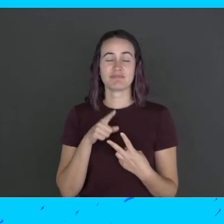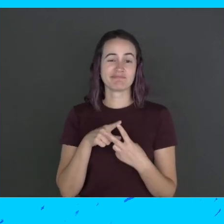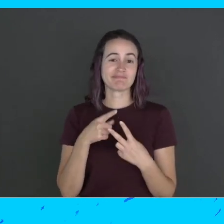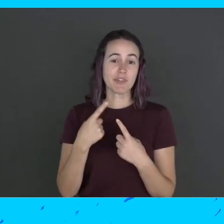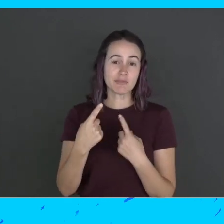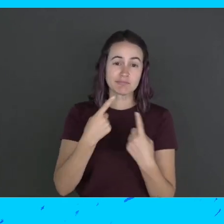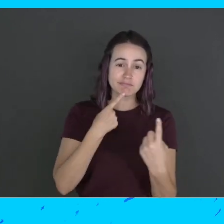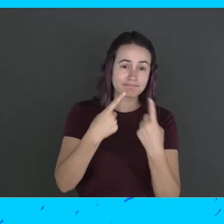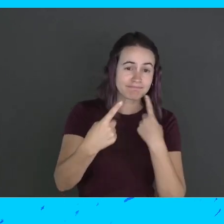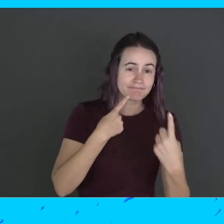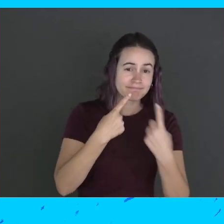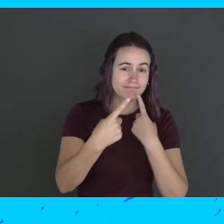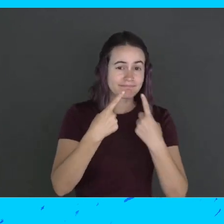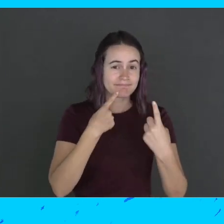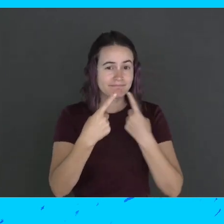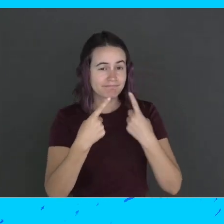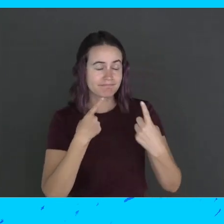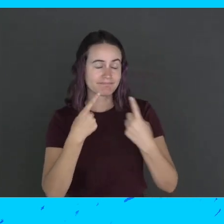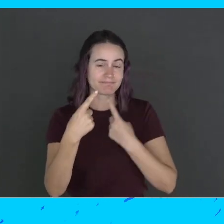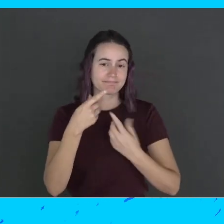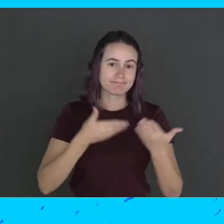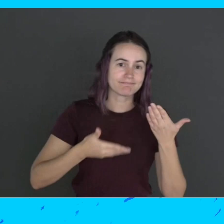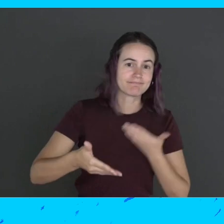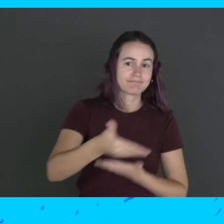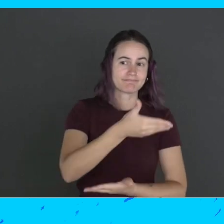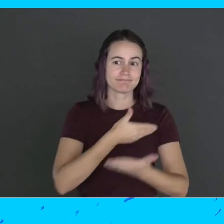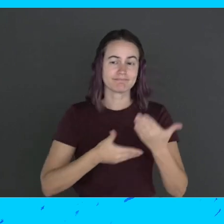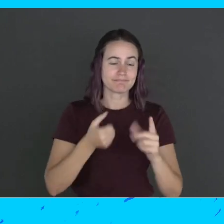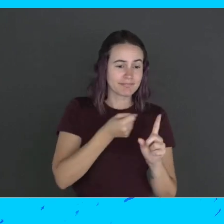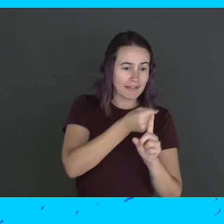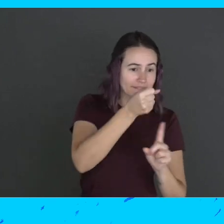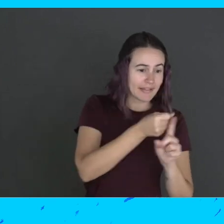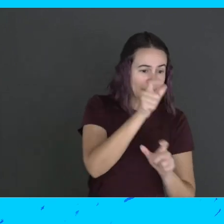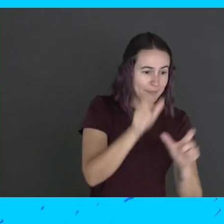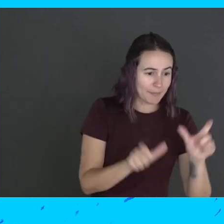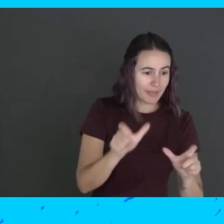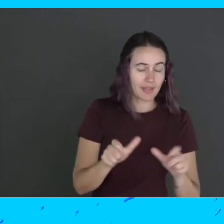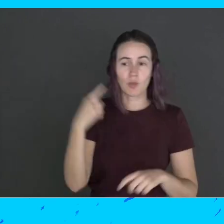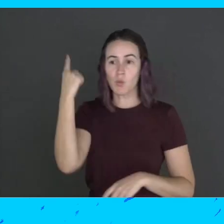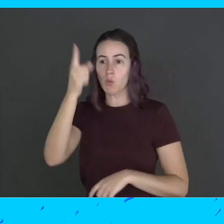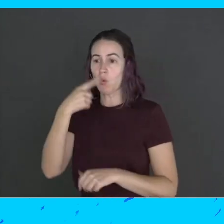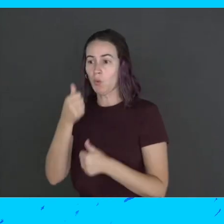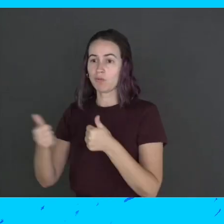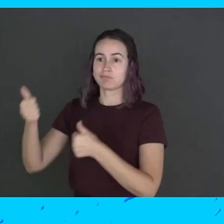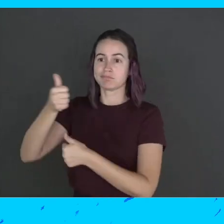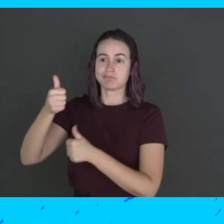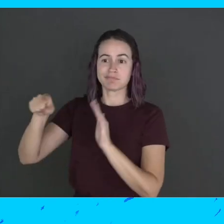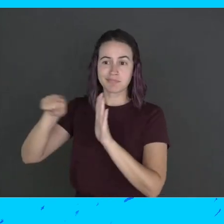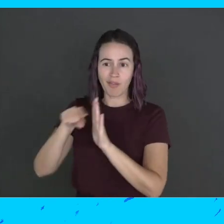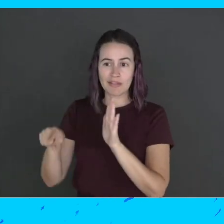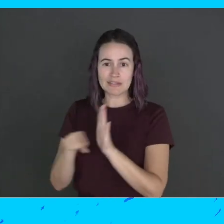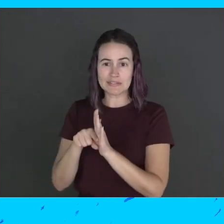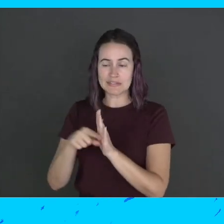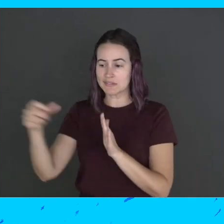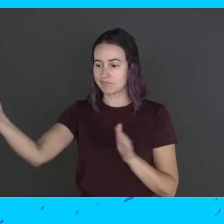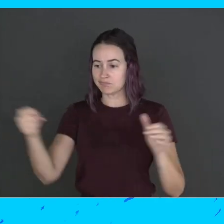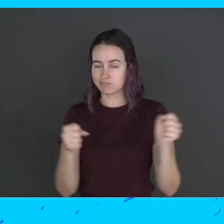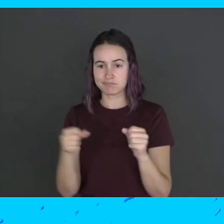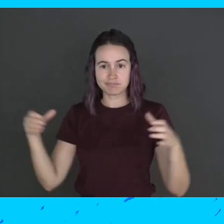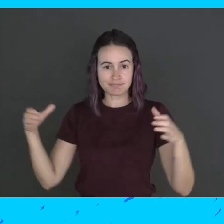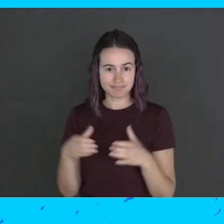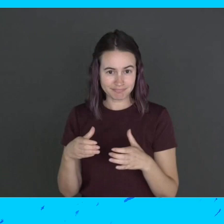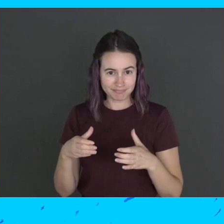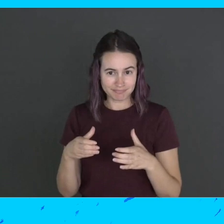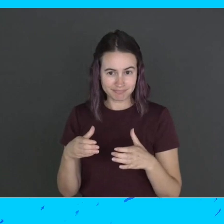dialogue. Le dialogue met ensemble les parties prenantes. On va